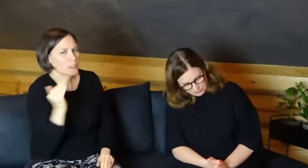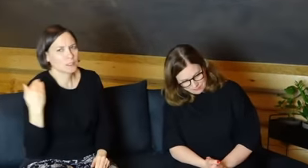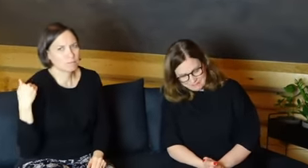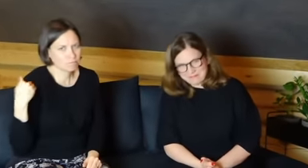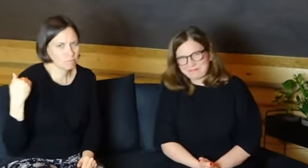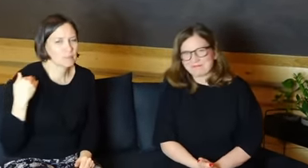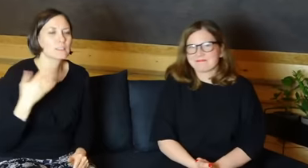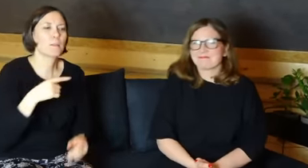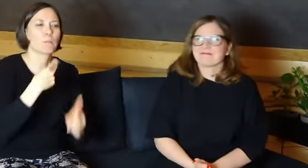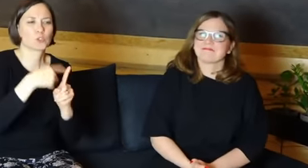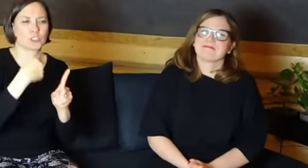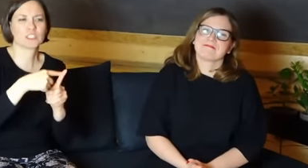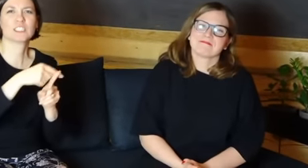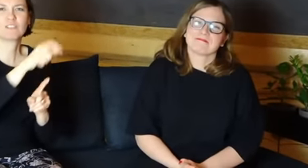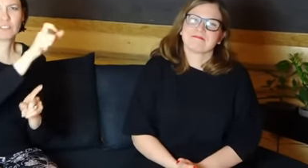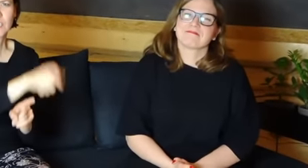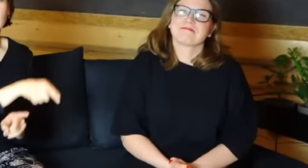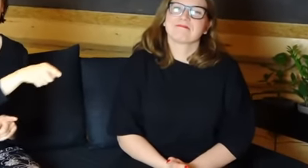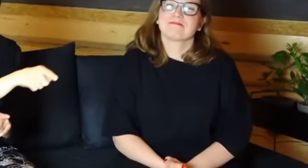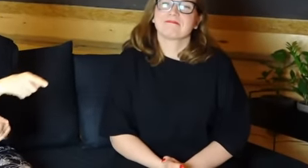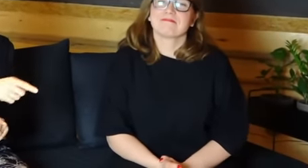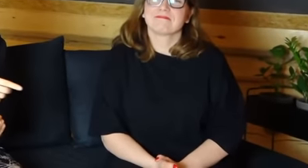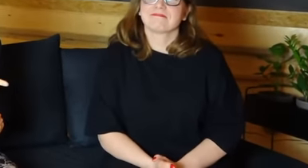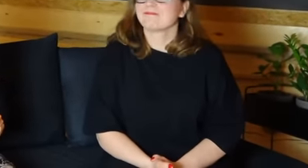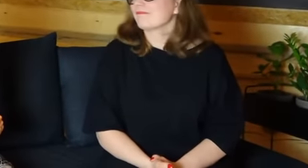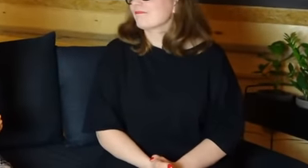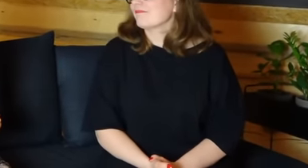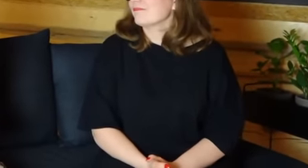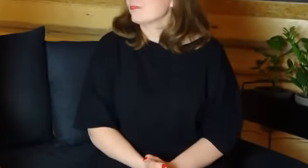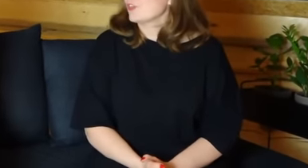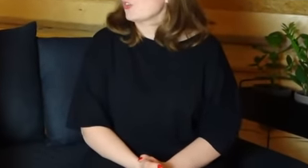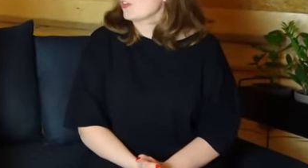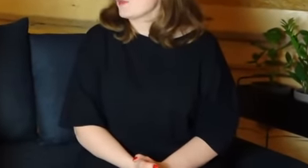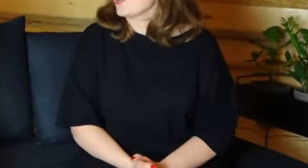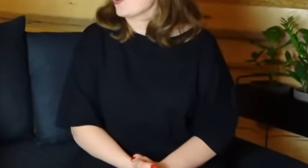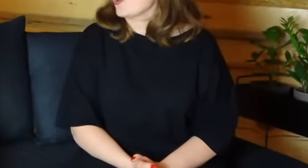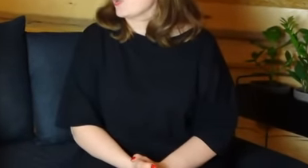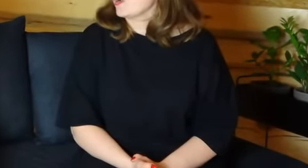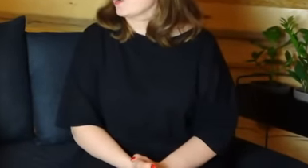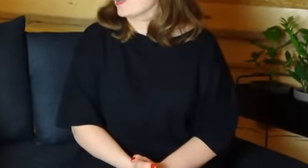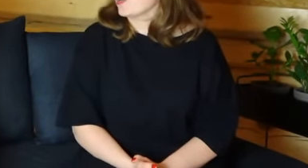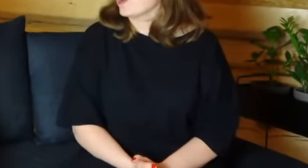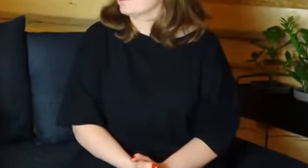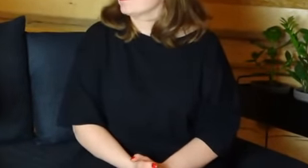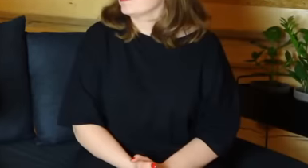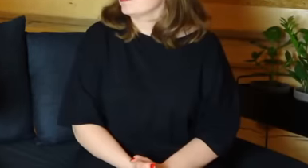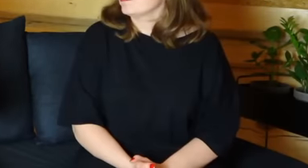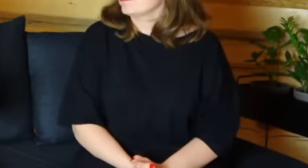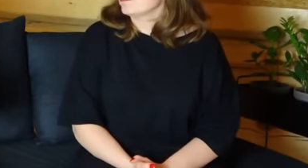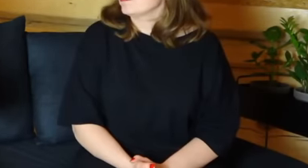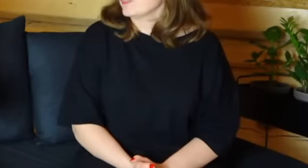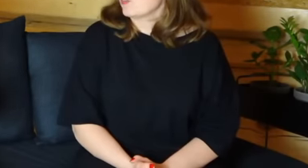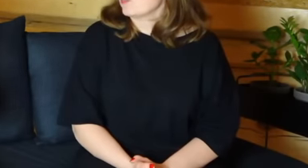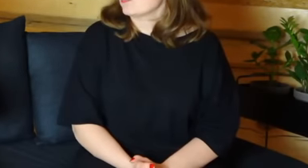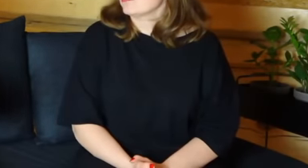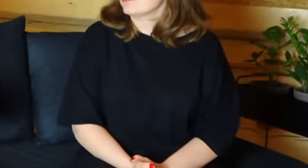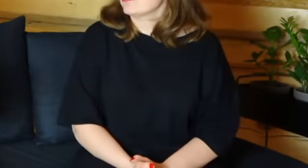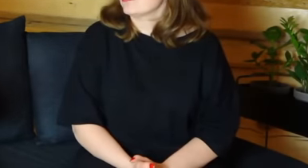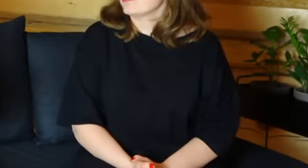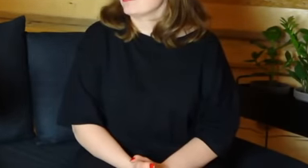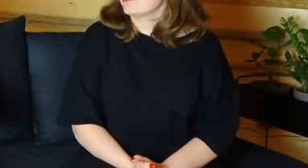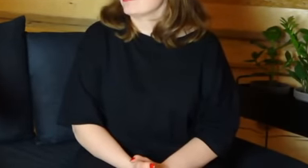että toista 1 000 000 kiloa lähtee pajasta rautaa vuodessa ja Samu pitää siitä hyvää huolta. Joo, kyllä niin kuin mullekin